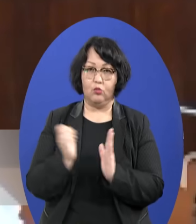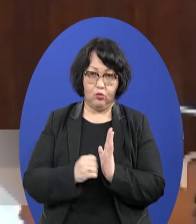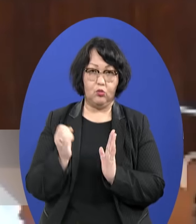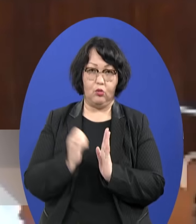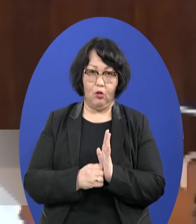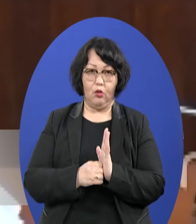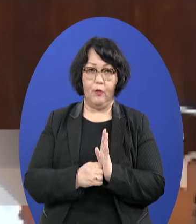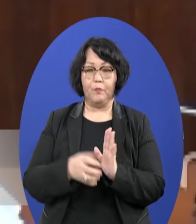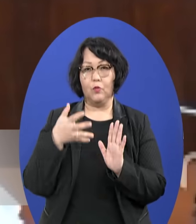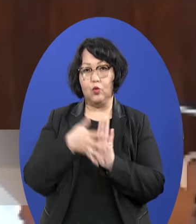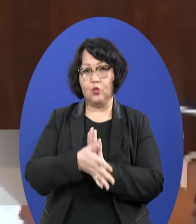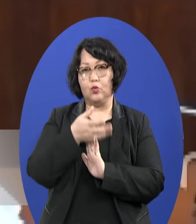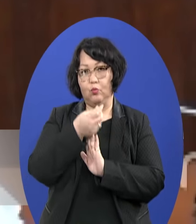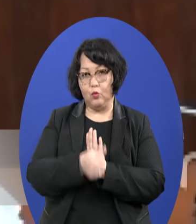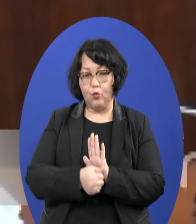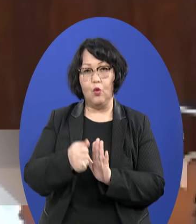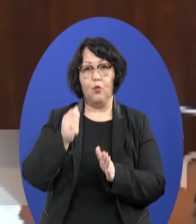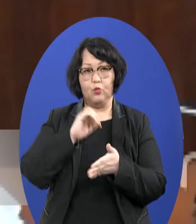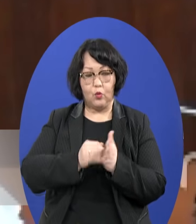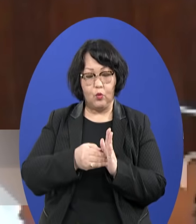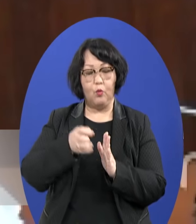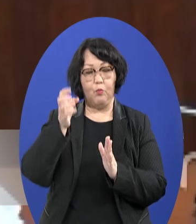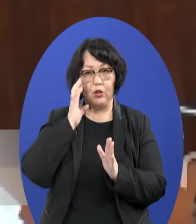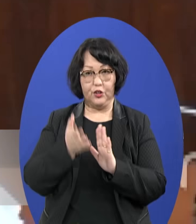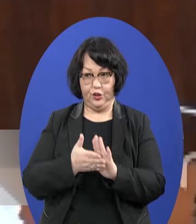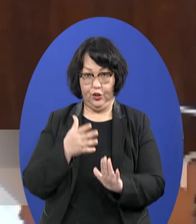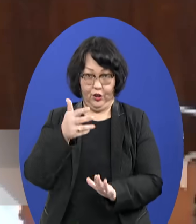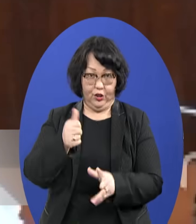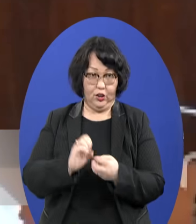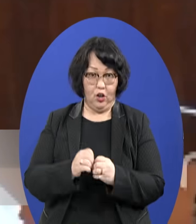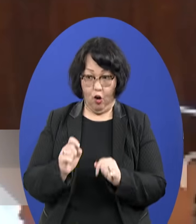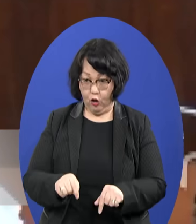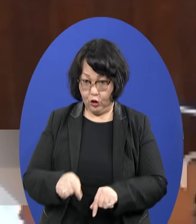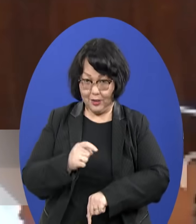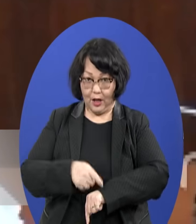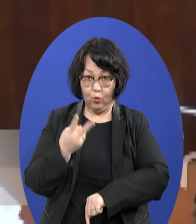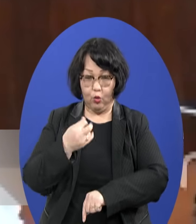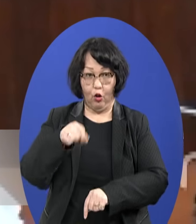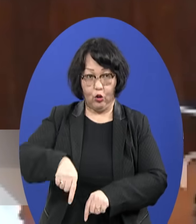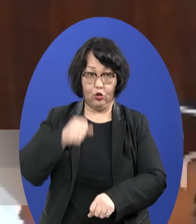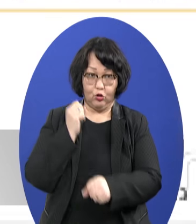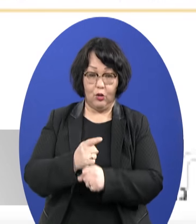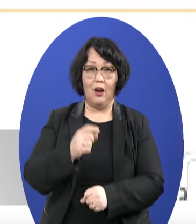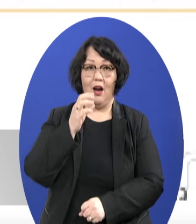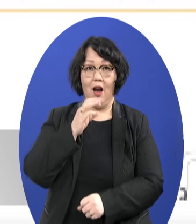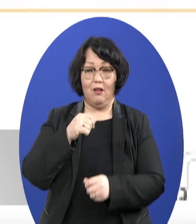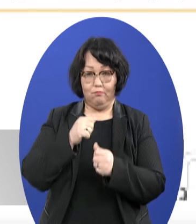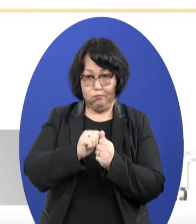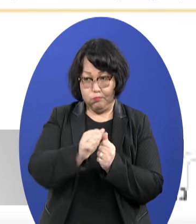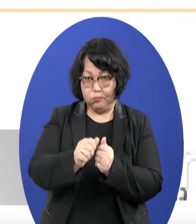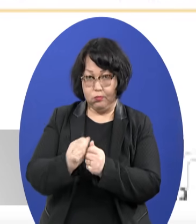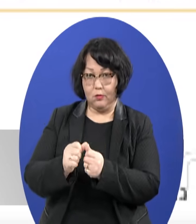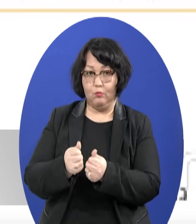Энэ төсвийн бодлогын нэгэнт хийгдсэн шинжилэл ийг одоо энэ цаг хугацаанд бид ашиглах хэрэгтэй юм байна. 184 хүн